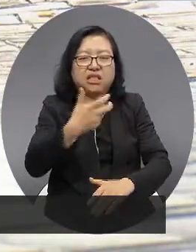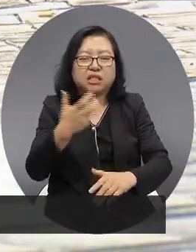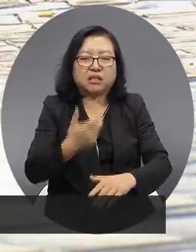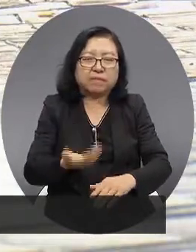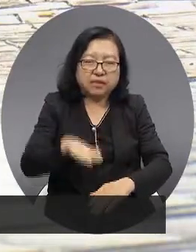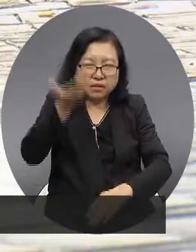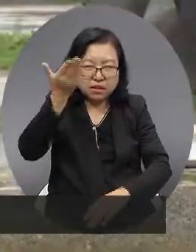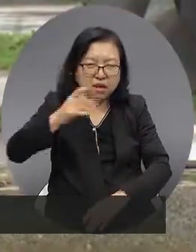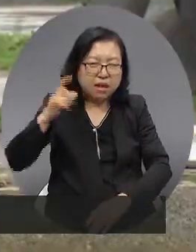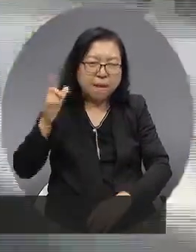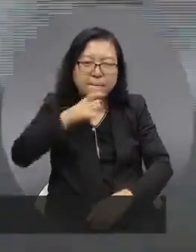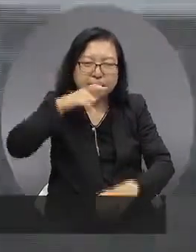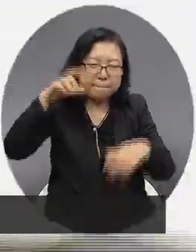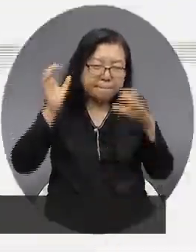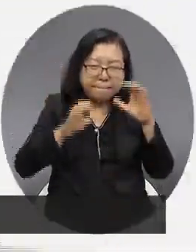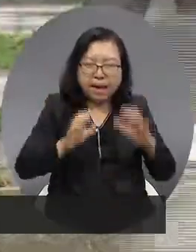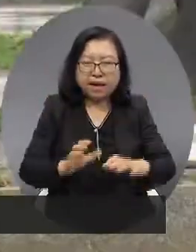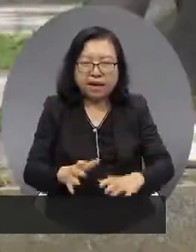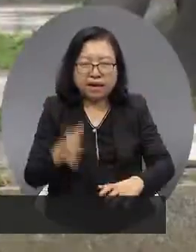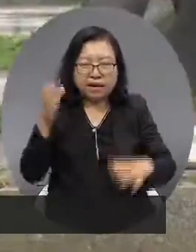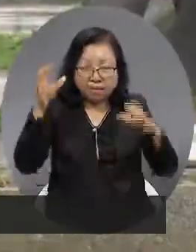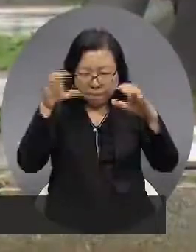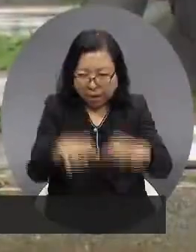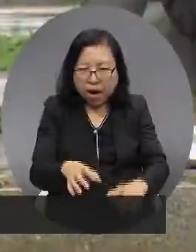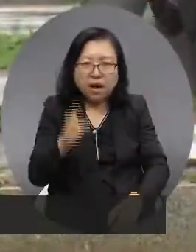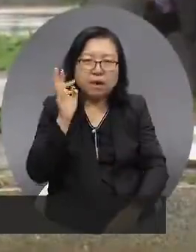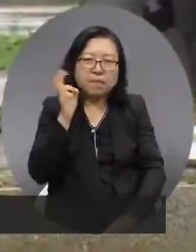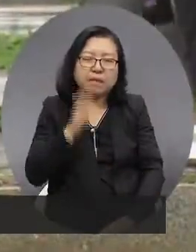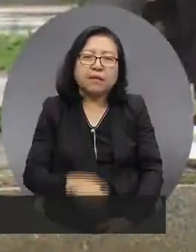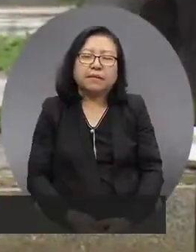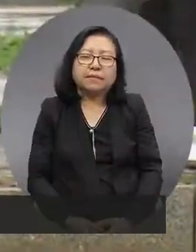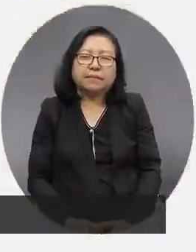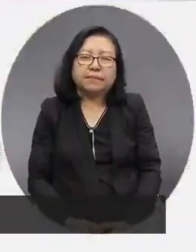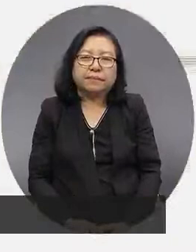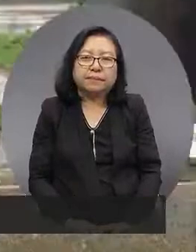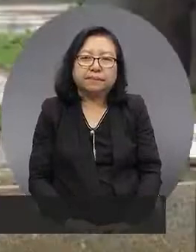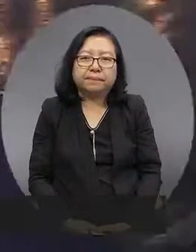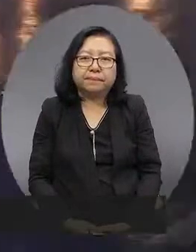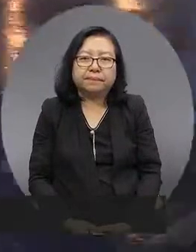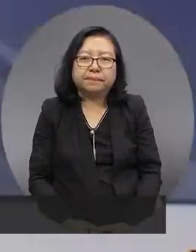매우 강한 비가 한꺼번에 내릴 것으로 예상됩니다.